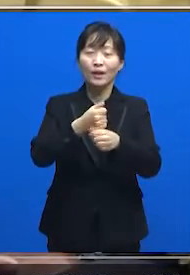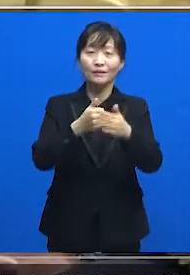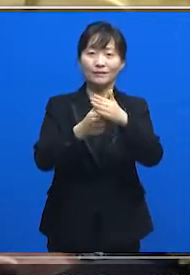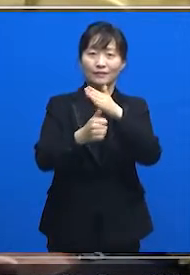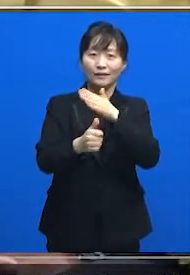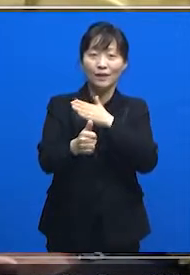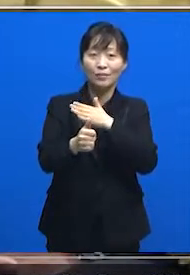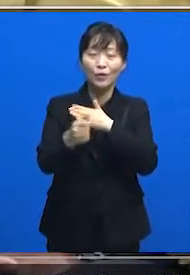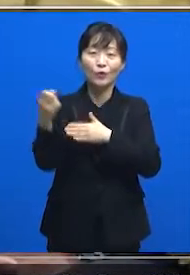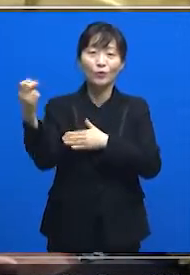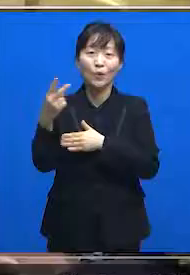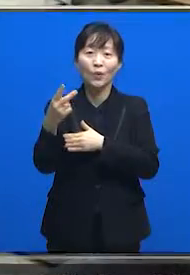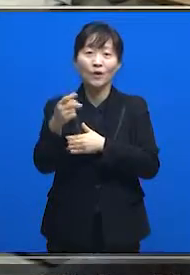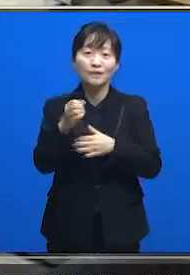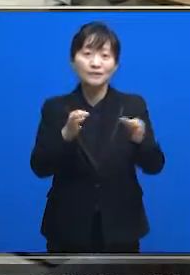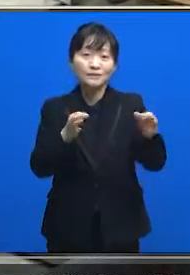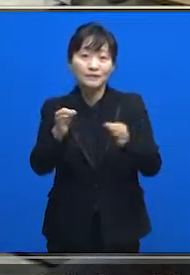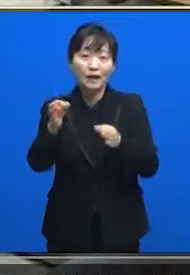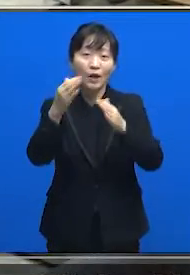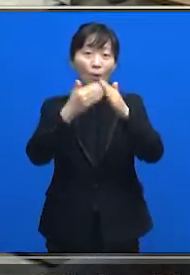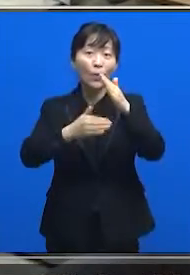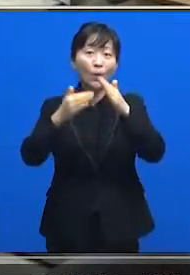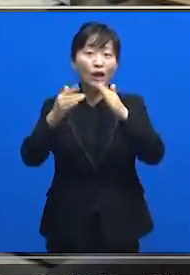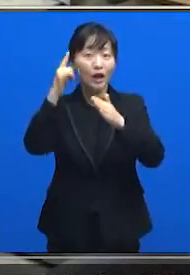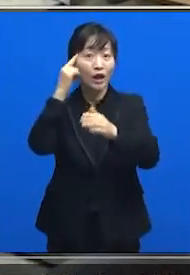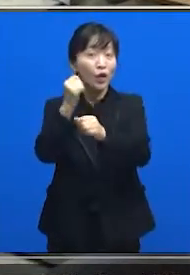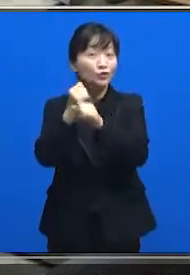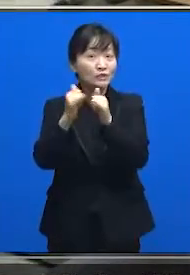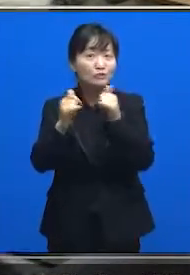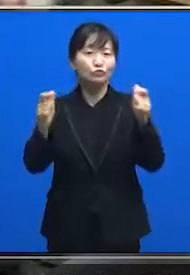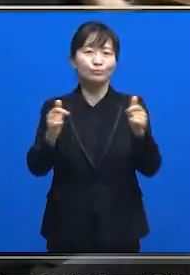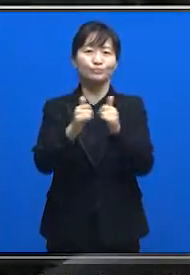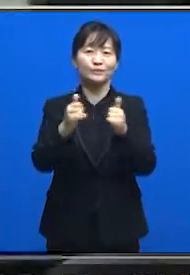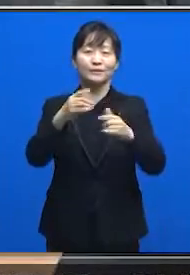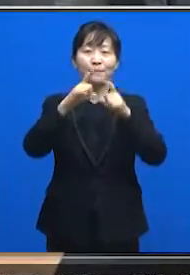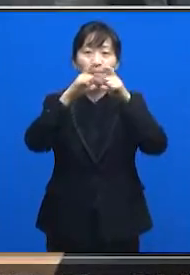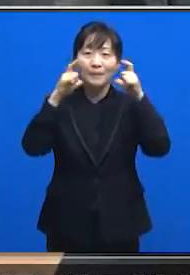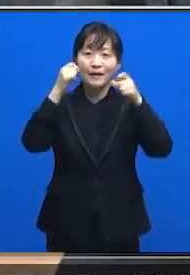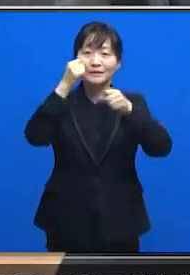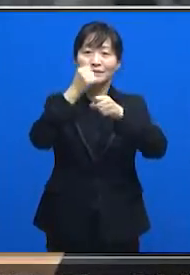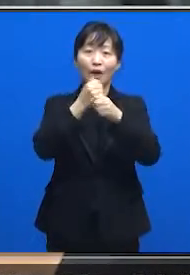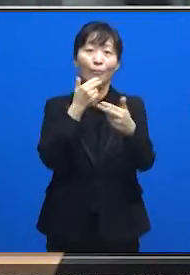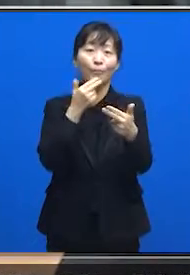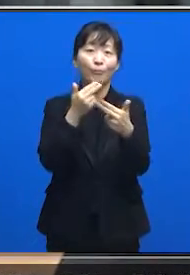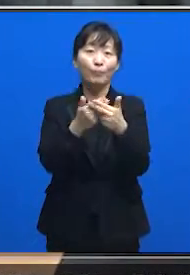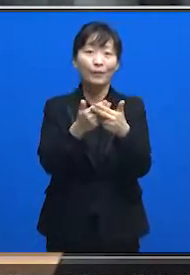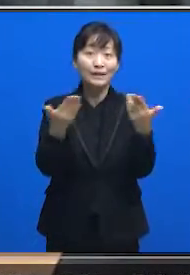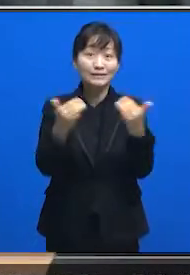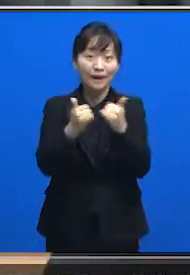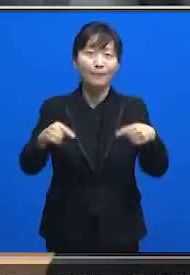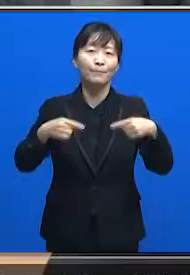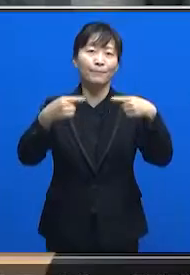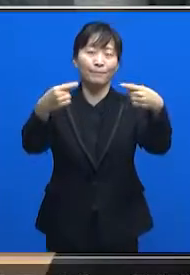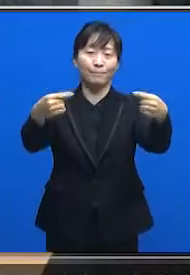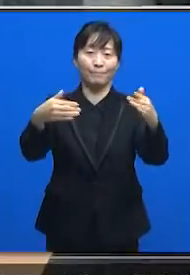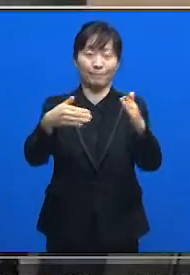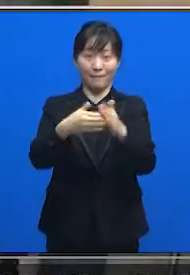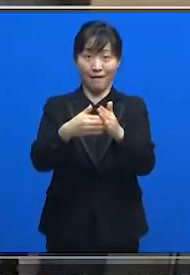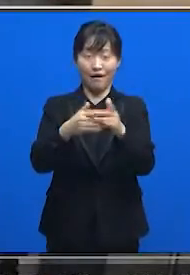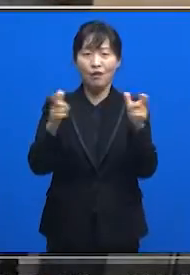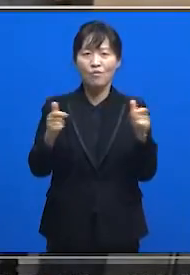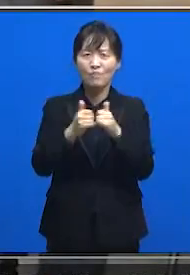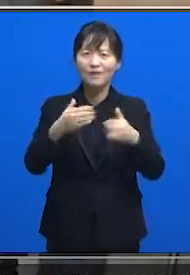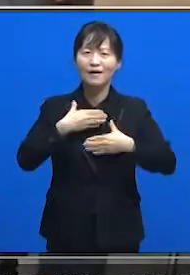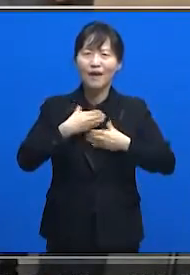봉제 협동조합 대표 서울시 미소 장 공인 영혼 국민 마스크 제작 협의회 관계자가 함께 했는데요